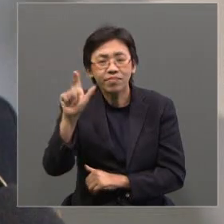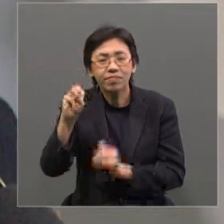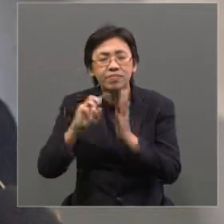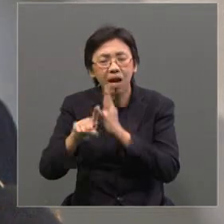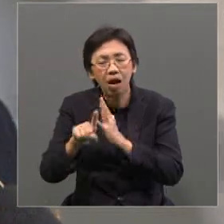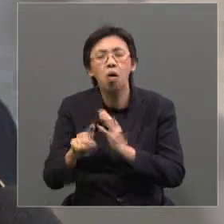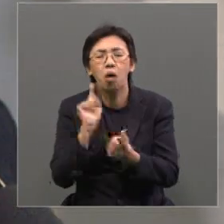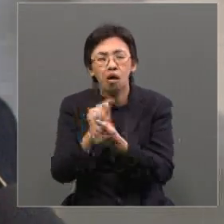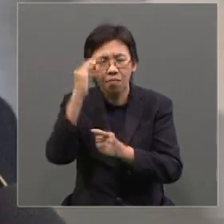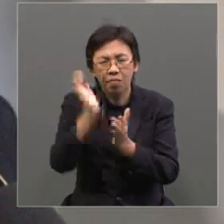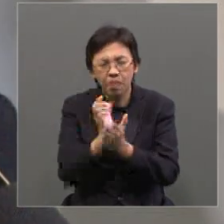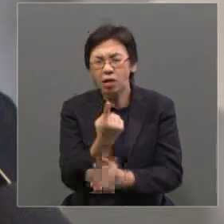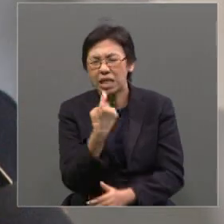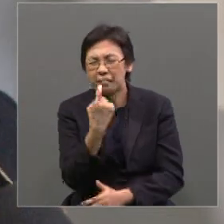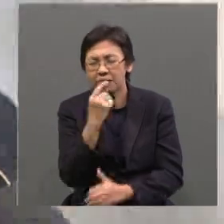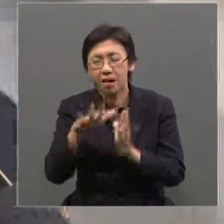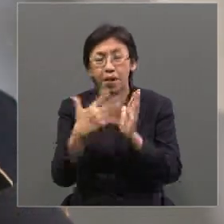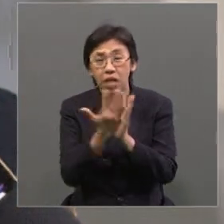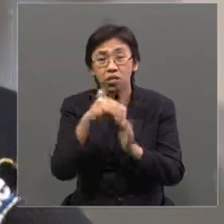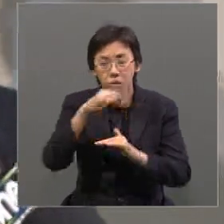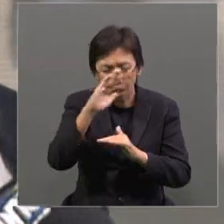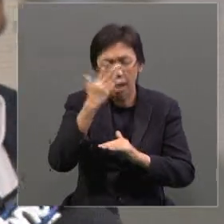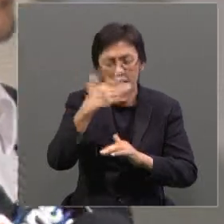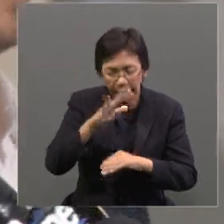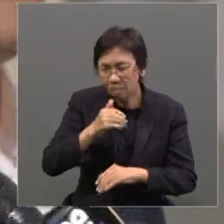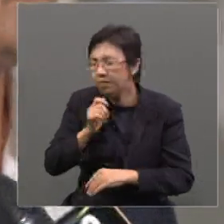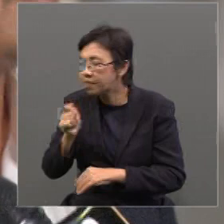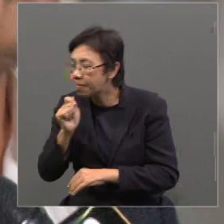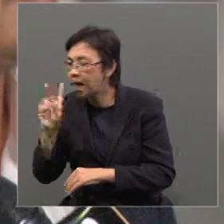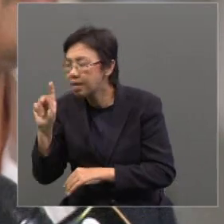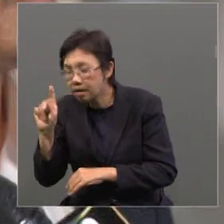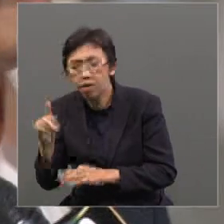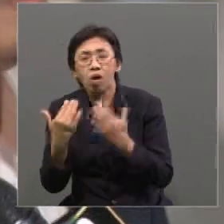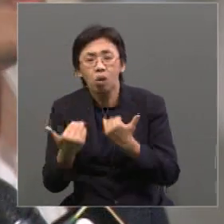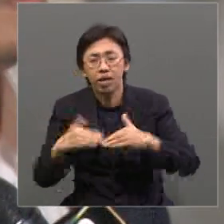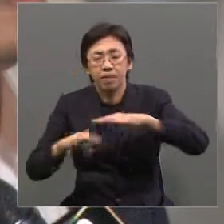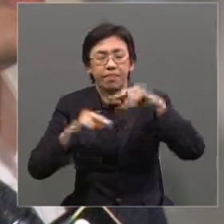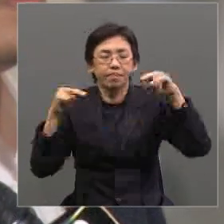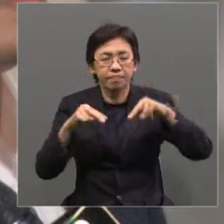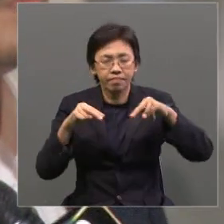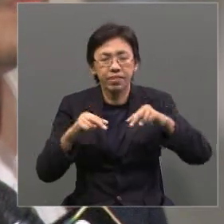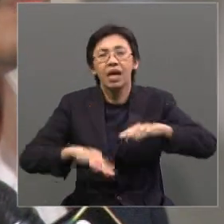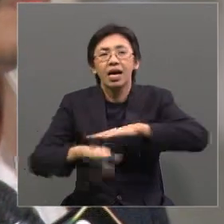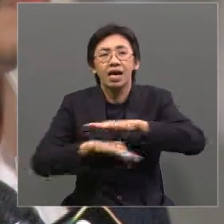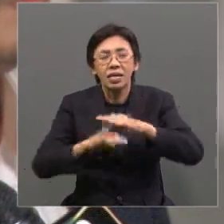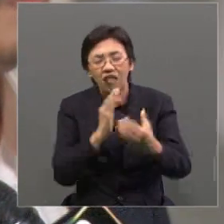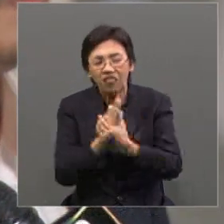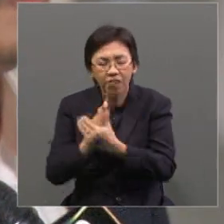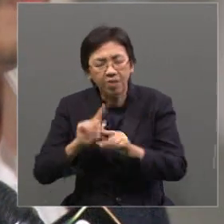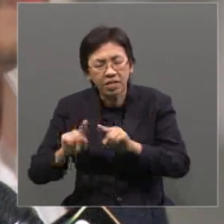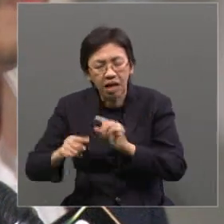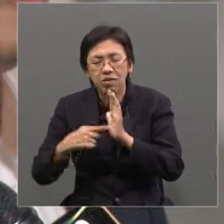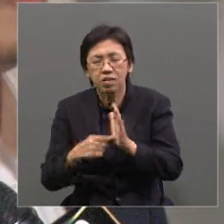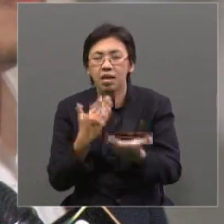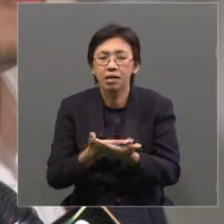5ชั่วโมงกว่าหลังจากนั้นก็ออกมาให้สัมภาษณ์กับสื่อครับบอกว่าวันนี้มาในฐานะพยานก็หอบหลักฐานทั้งหมดที่มีไม่ว่าจ